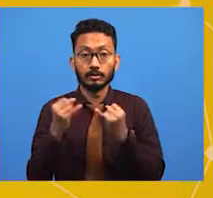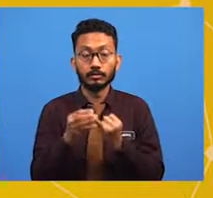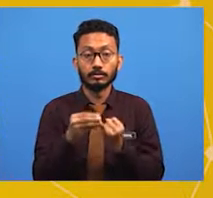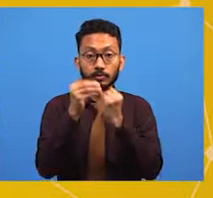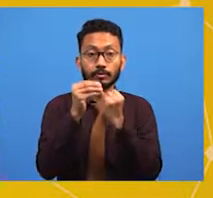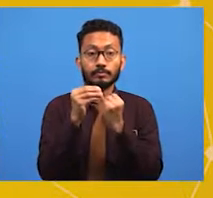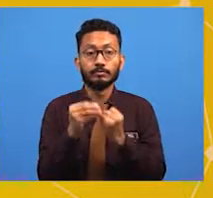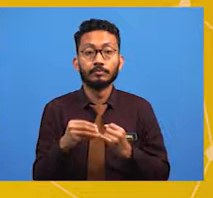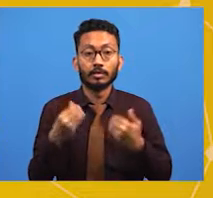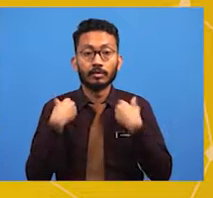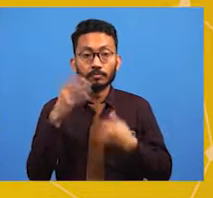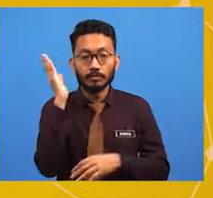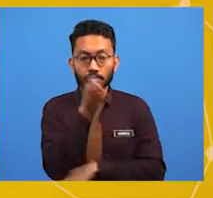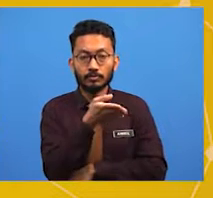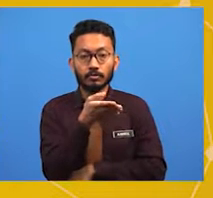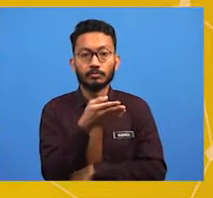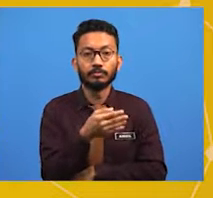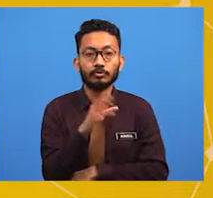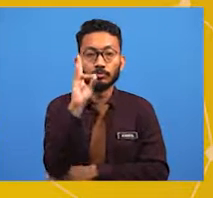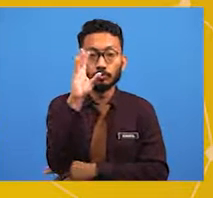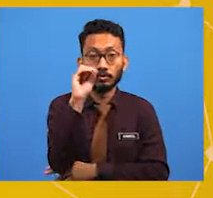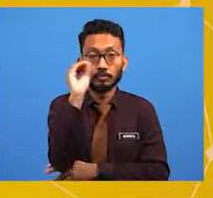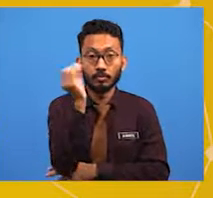sebanyak 70% per set.